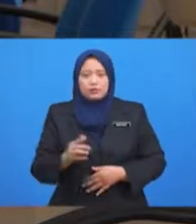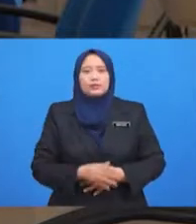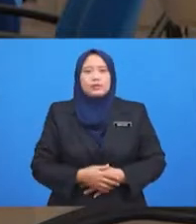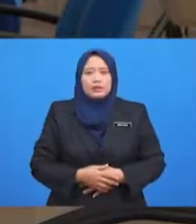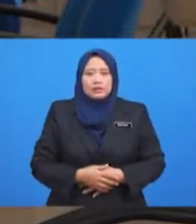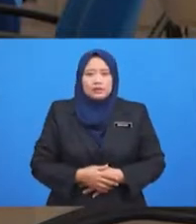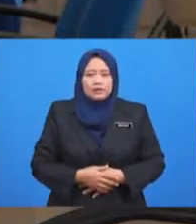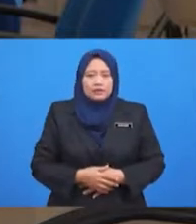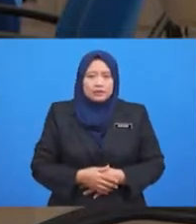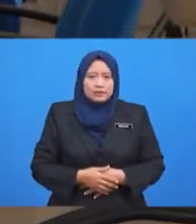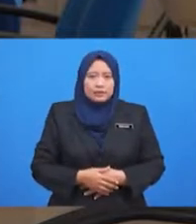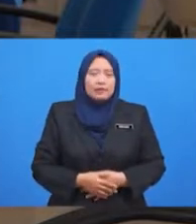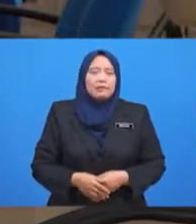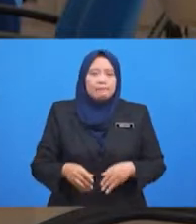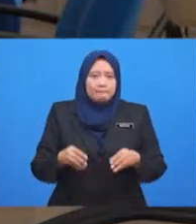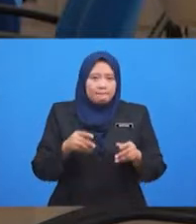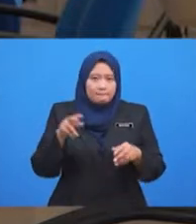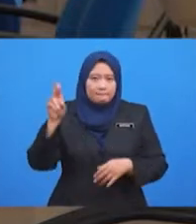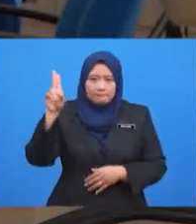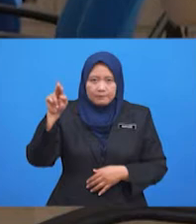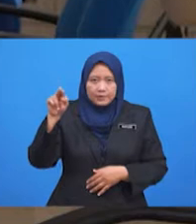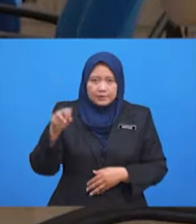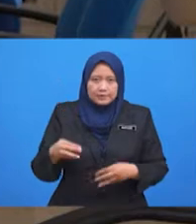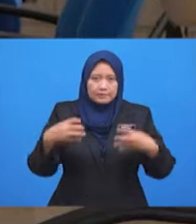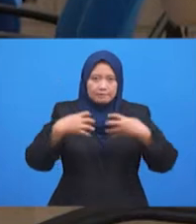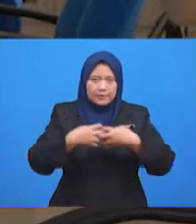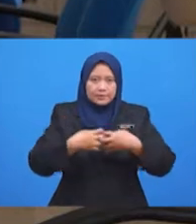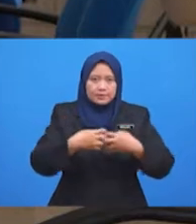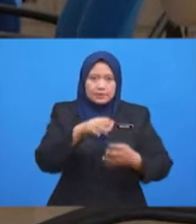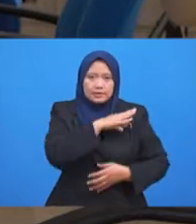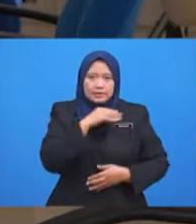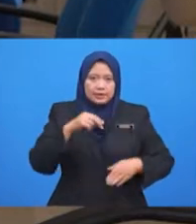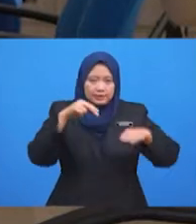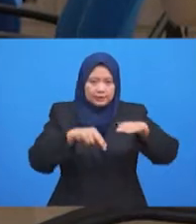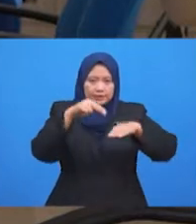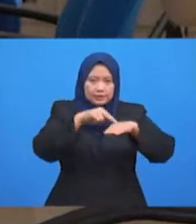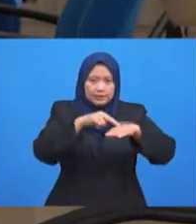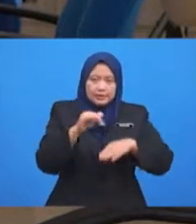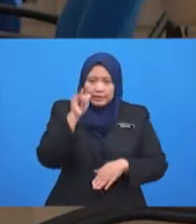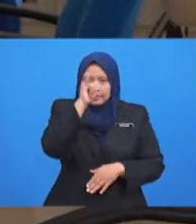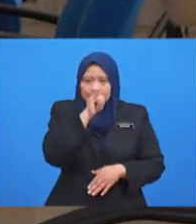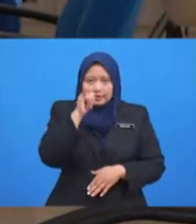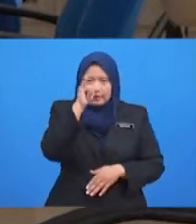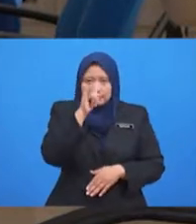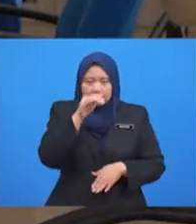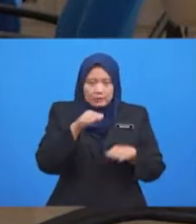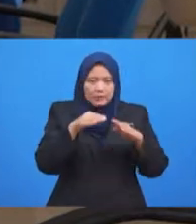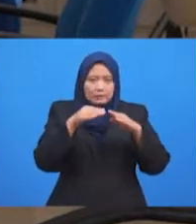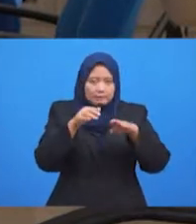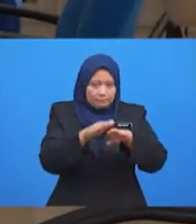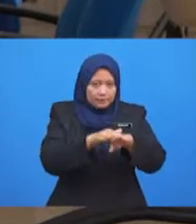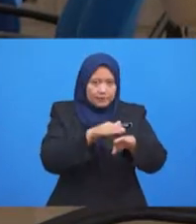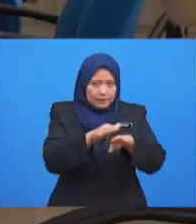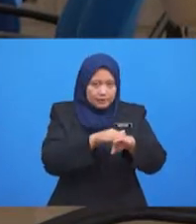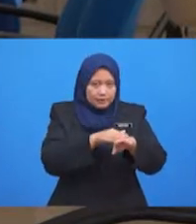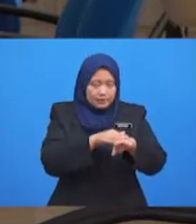Pasangkan mesin dan naikkan intensiti dengan perlahan-lahan sehingga ke tahap di mana pelanggan